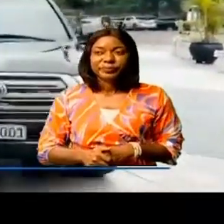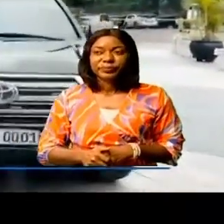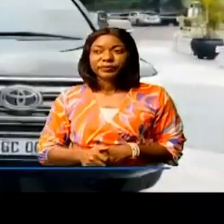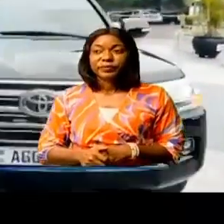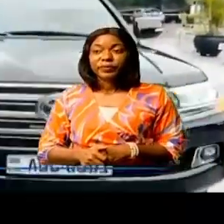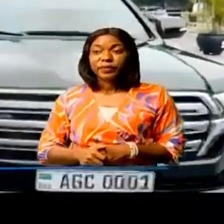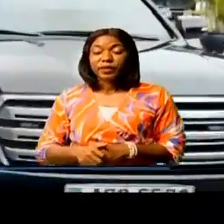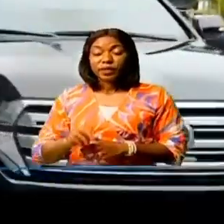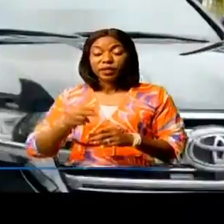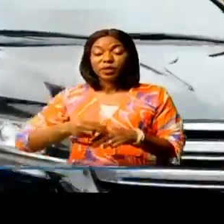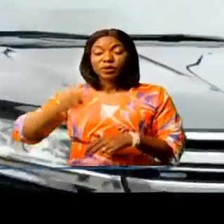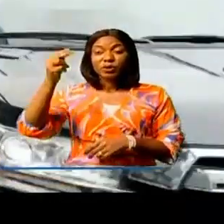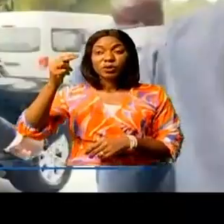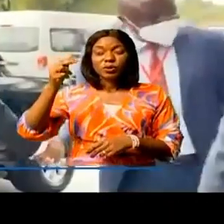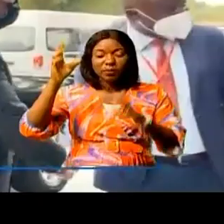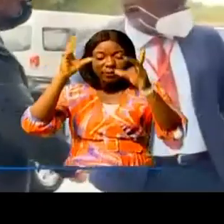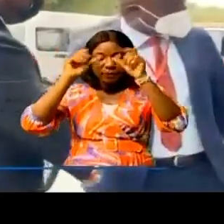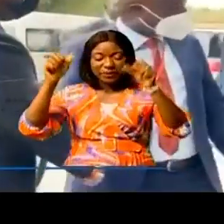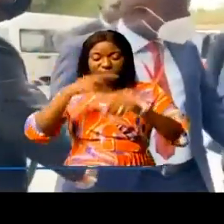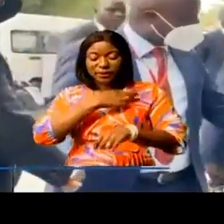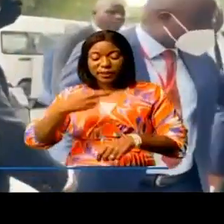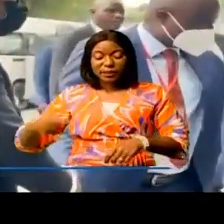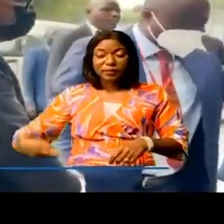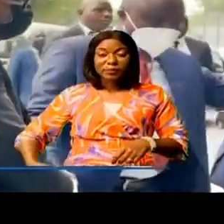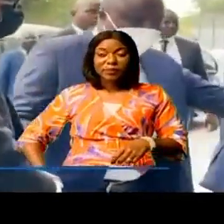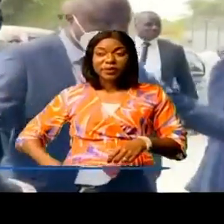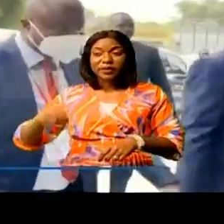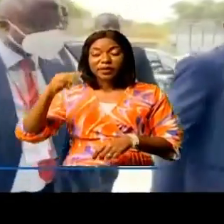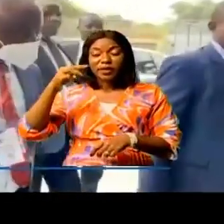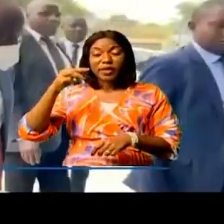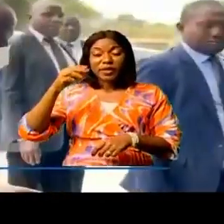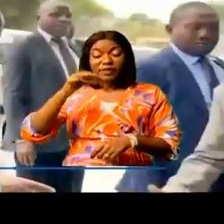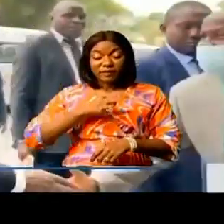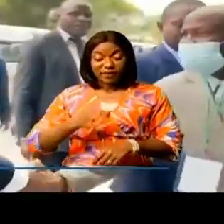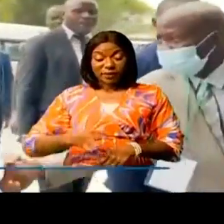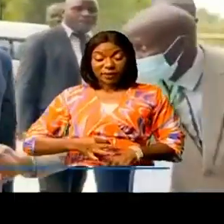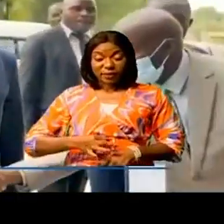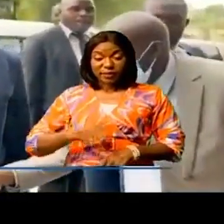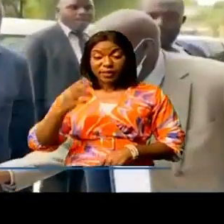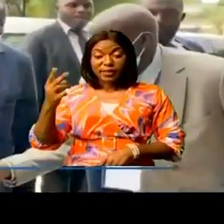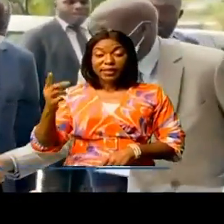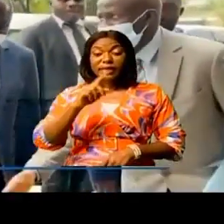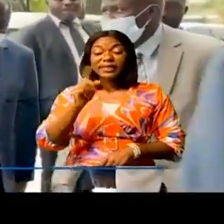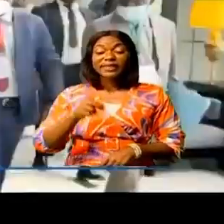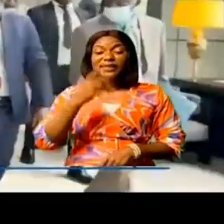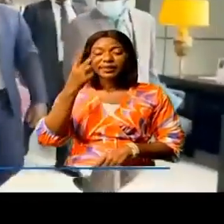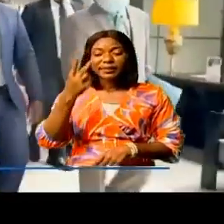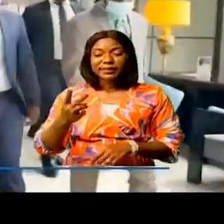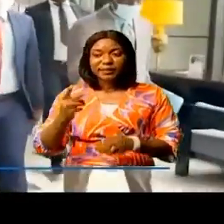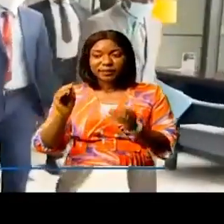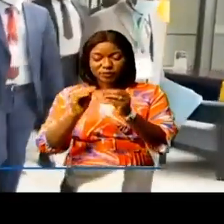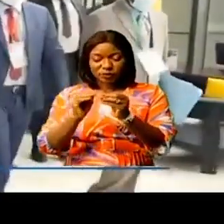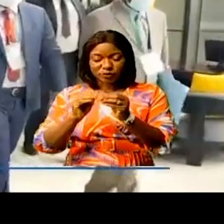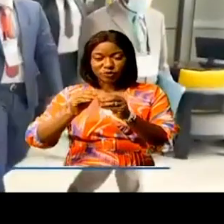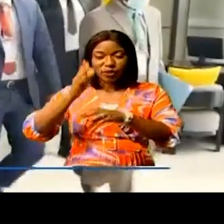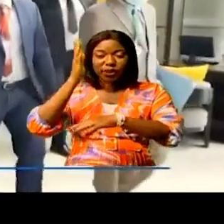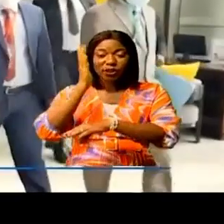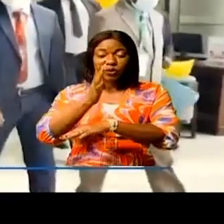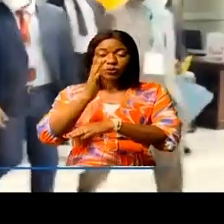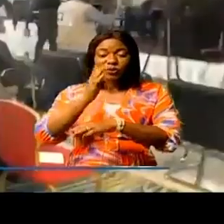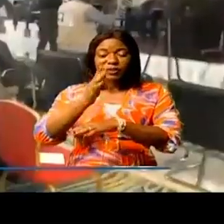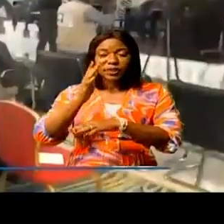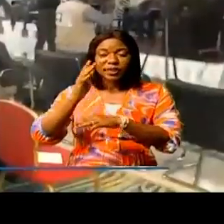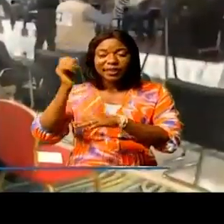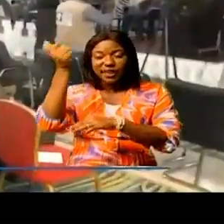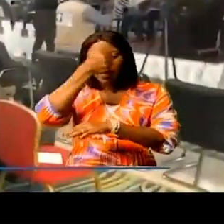Sous le haut patronage du président de la République Félix-Antoine Tshisekedi Tshilombo, cette 39e session ordinaire du Conseil africain et